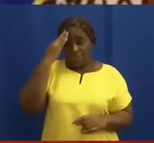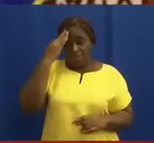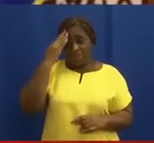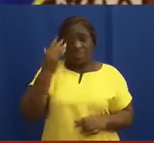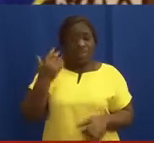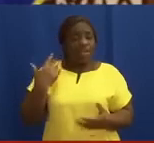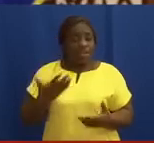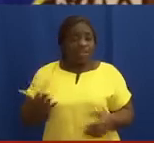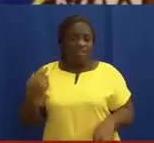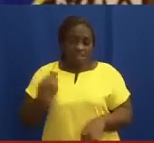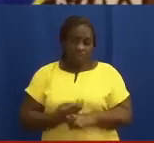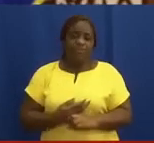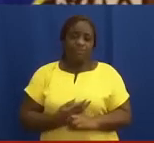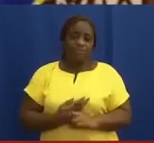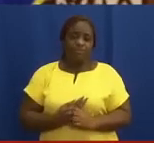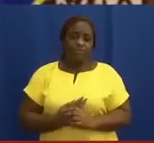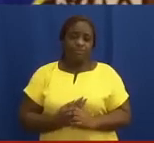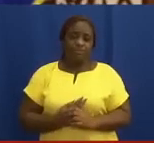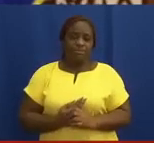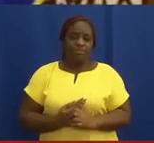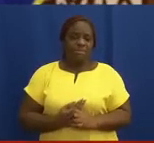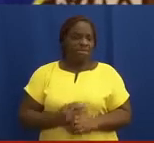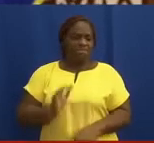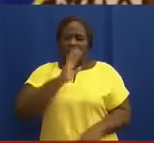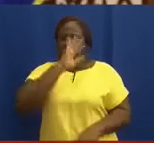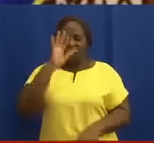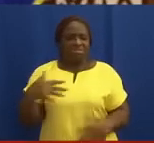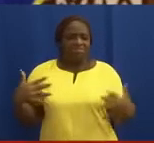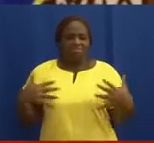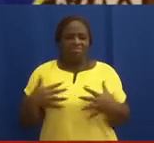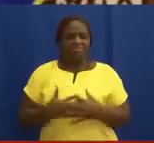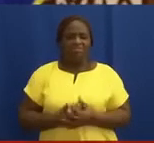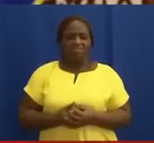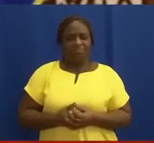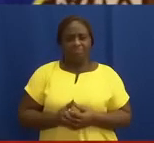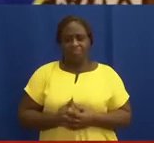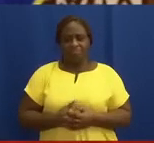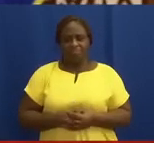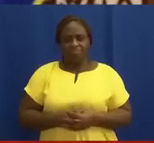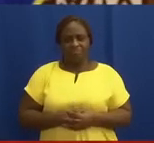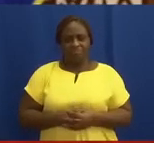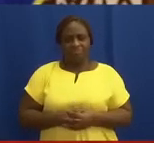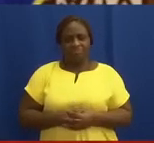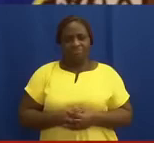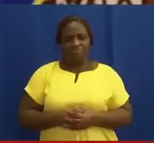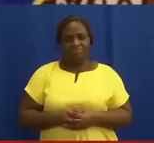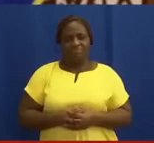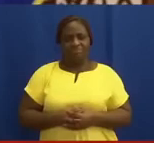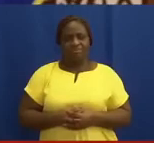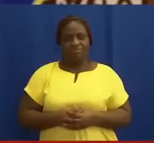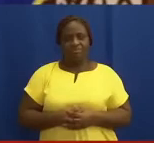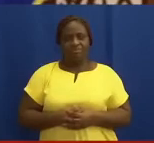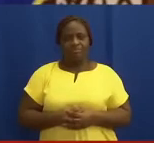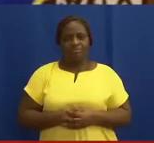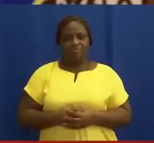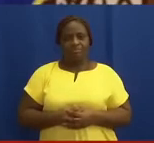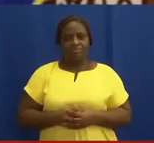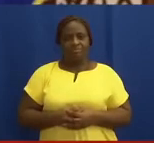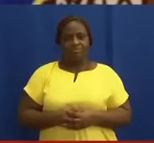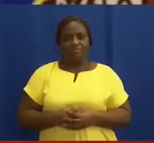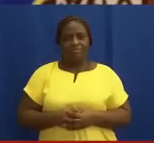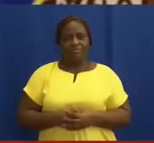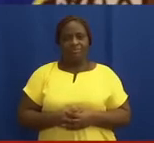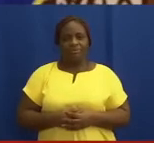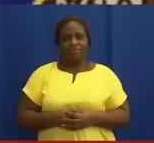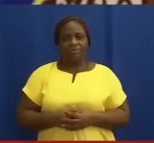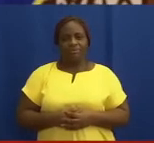na himo, ke yeli yake, bejiano to, ni hani free SHS bamiye. Bejiano to, ni hani